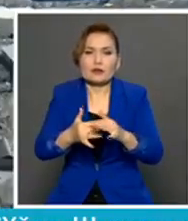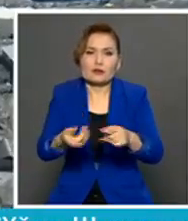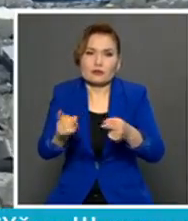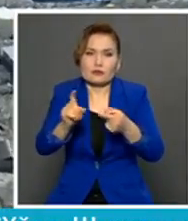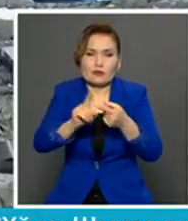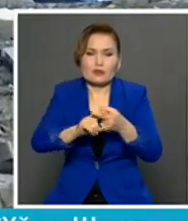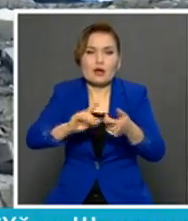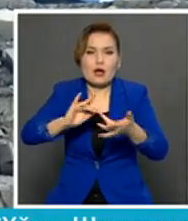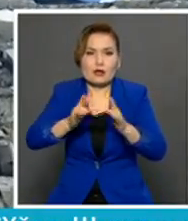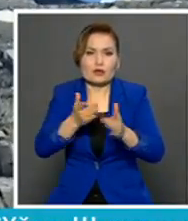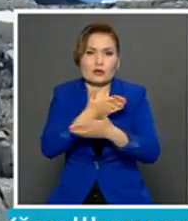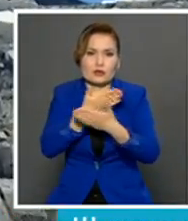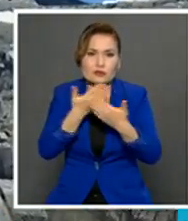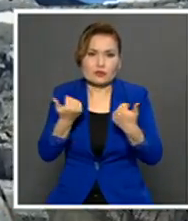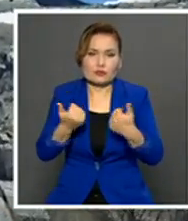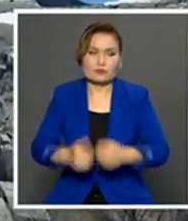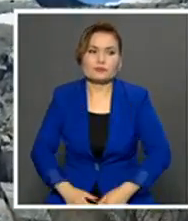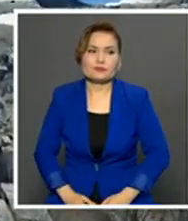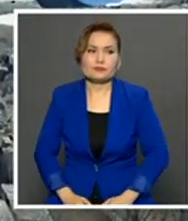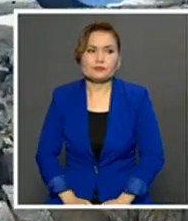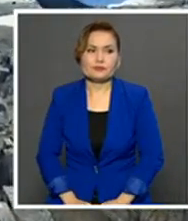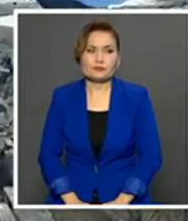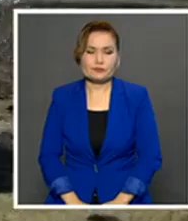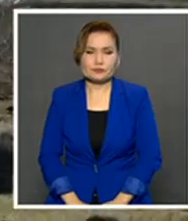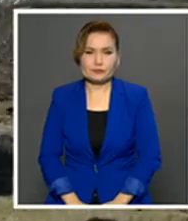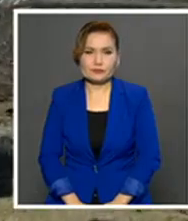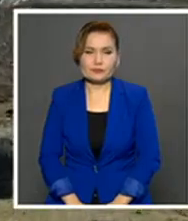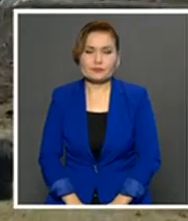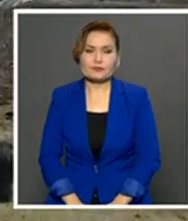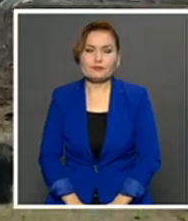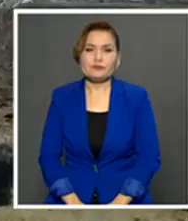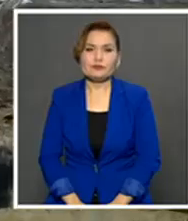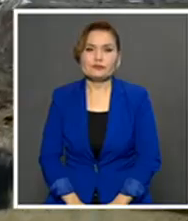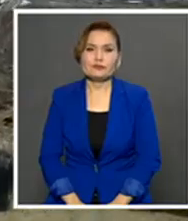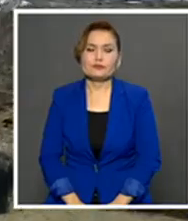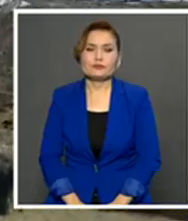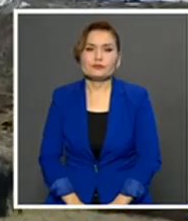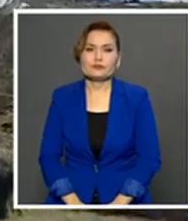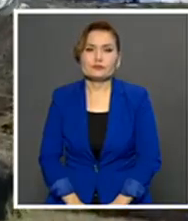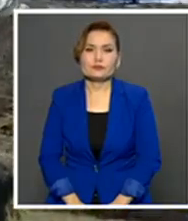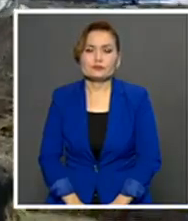отыр. Шығыс Қазақстаннан Берік Көшербай, Нұржан Қалекенов, Қазақстан ұлттық телеарнасы.